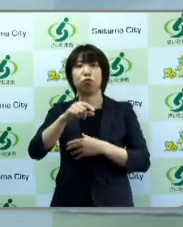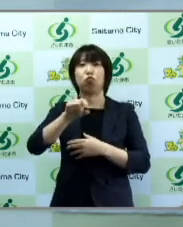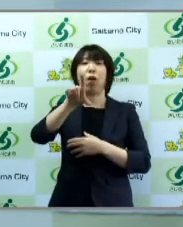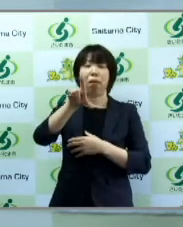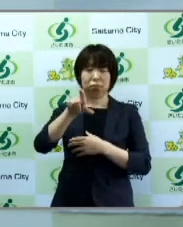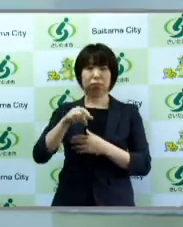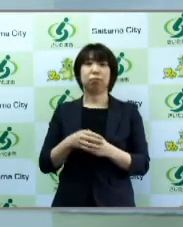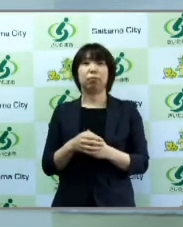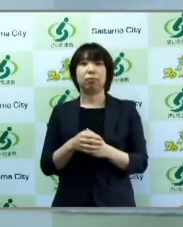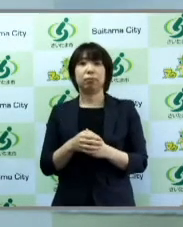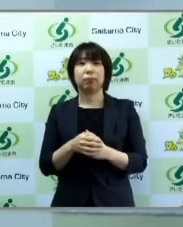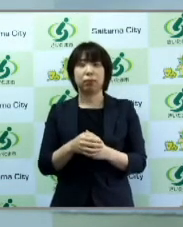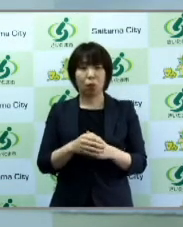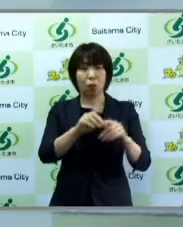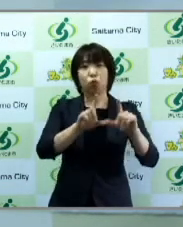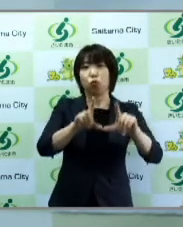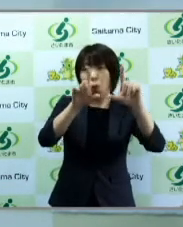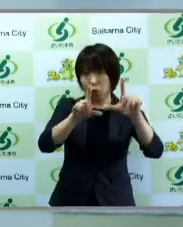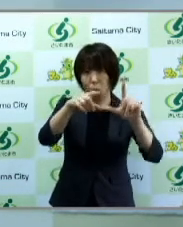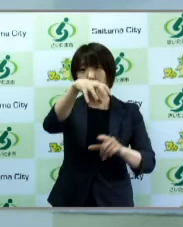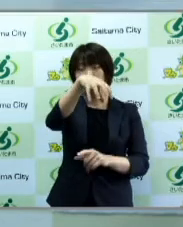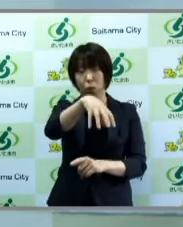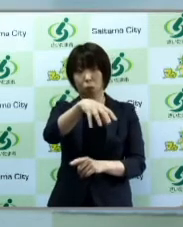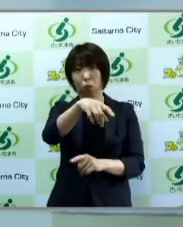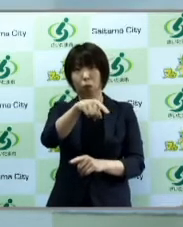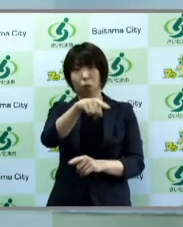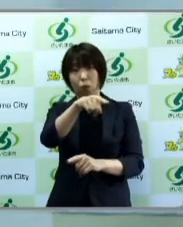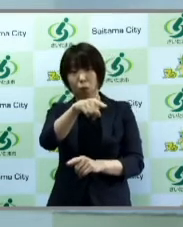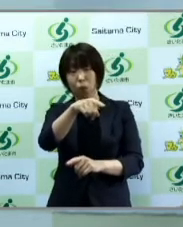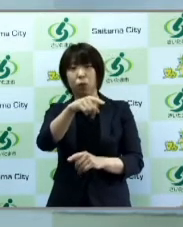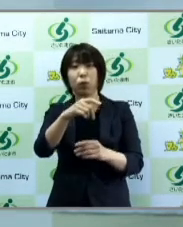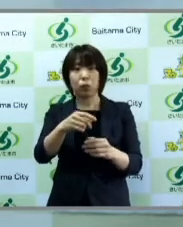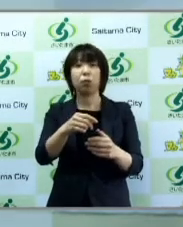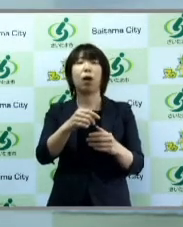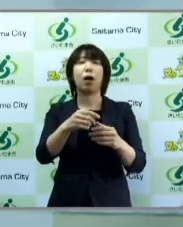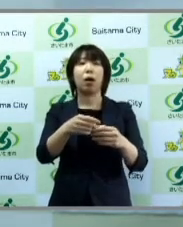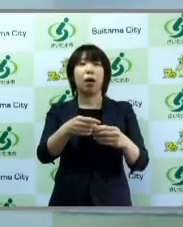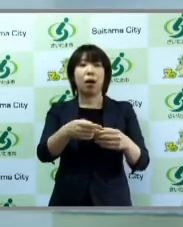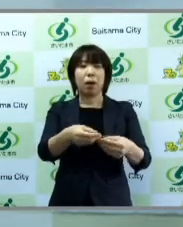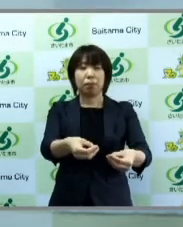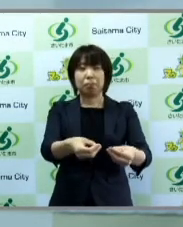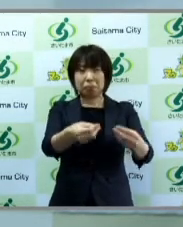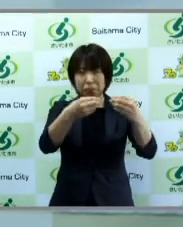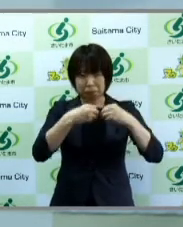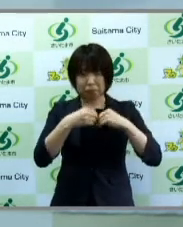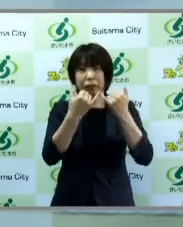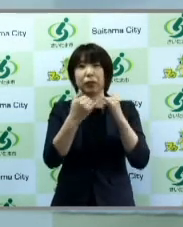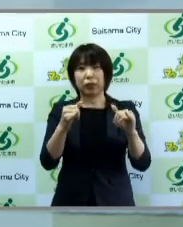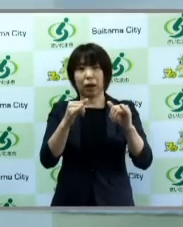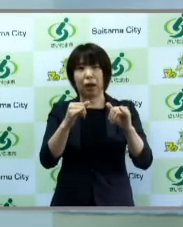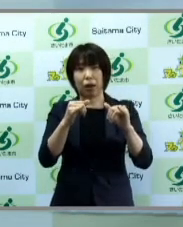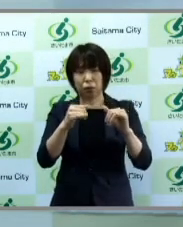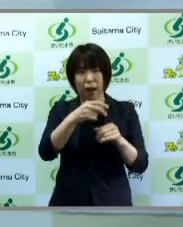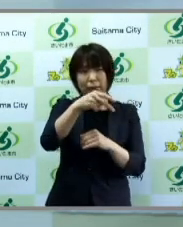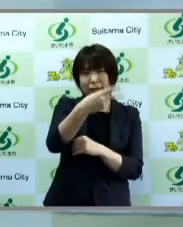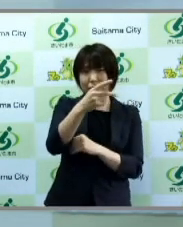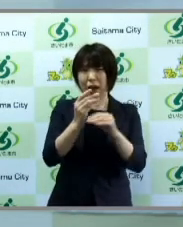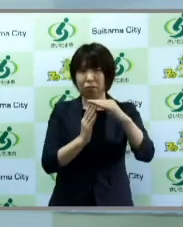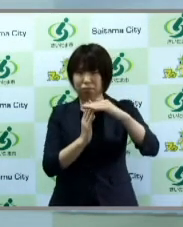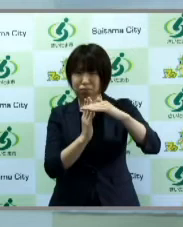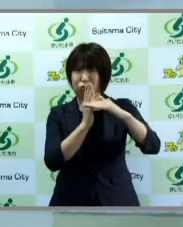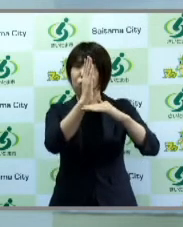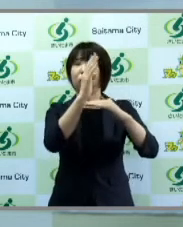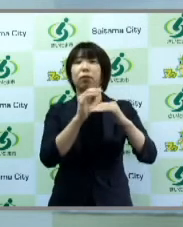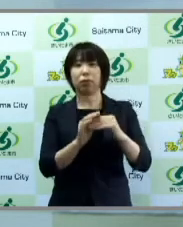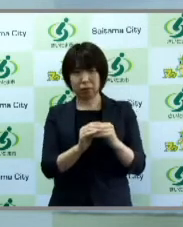、4月9日から4日間連続で新規陽性者数が200人を超え、急激に感染者が増